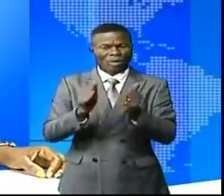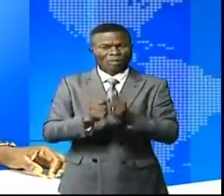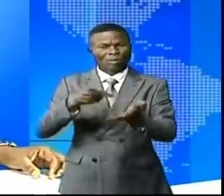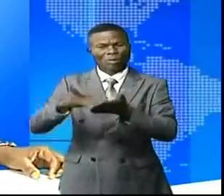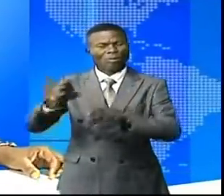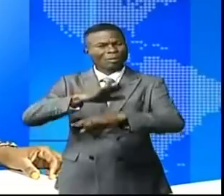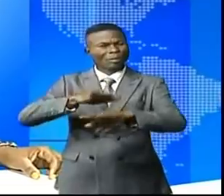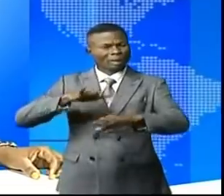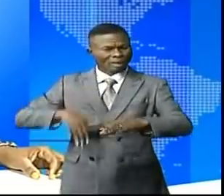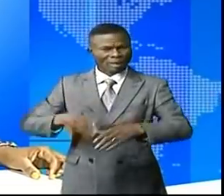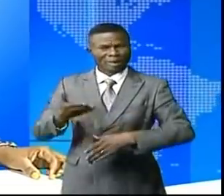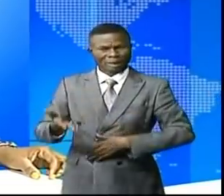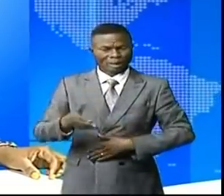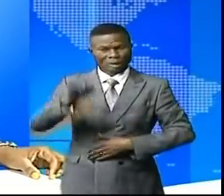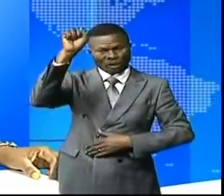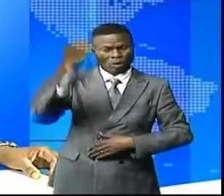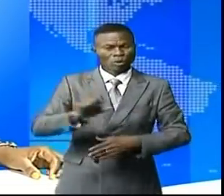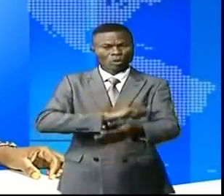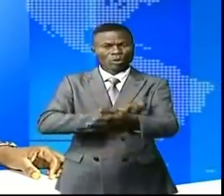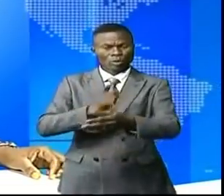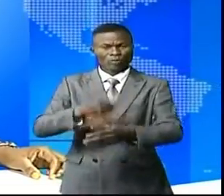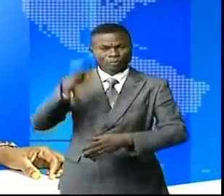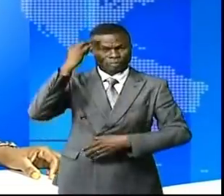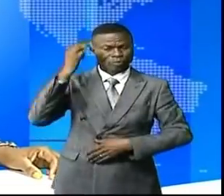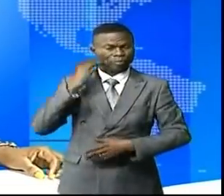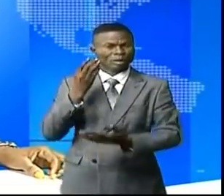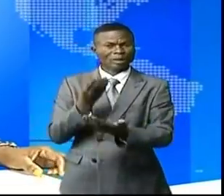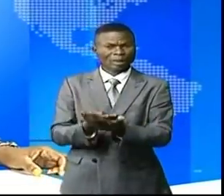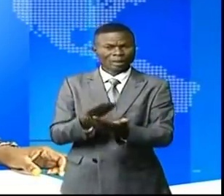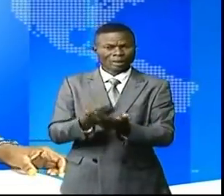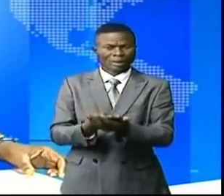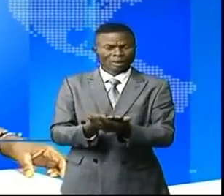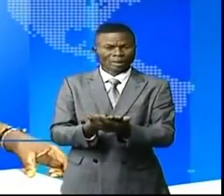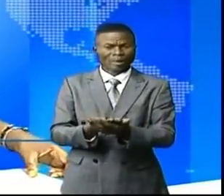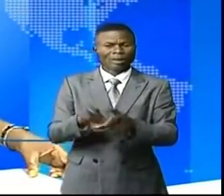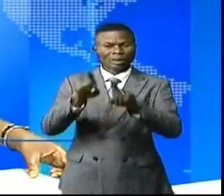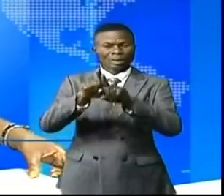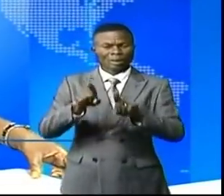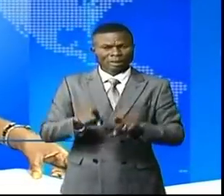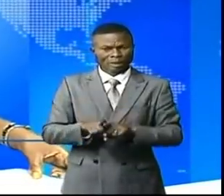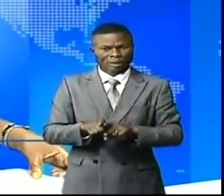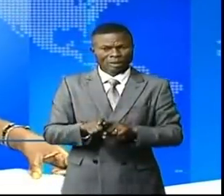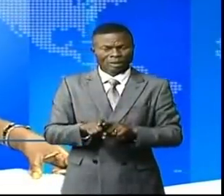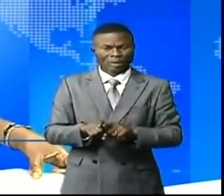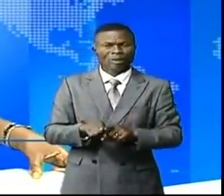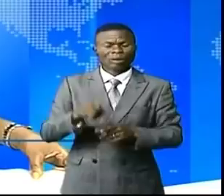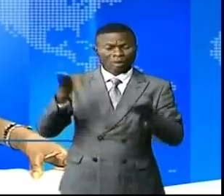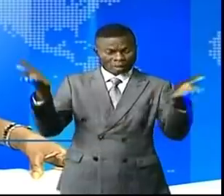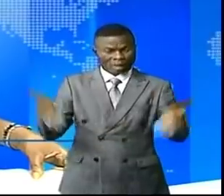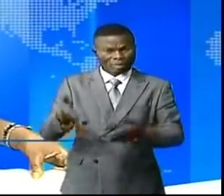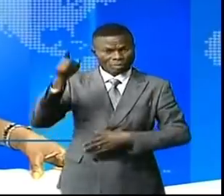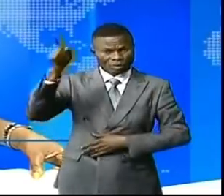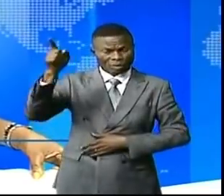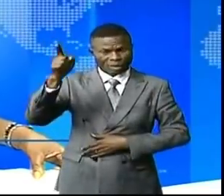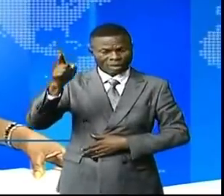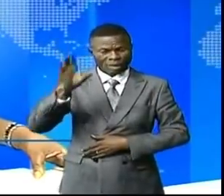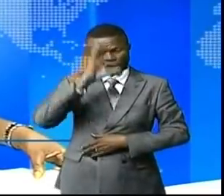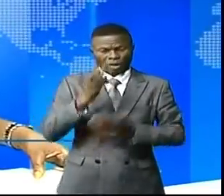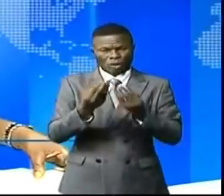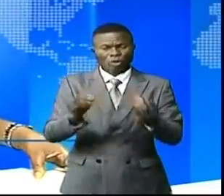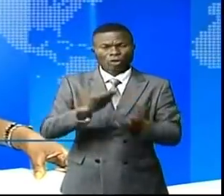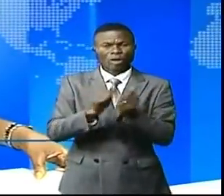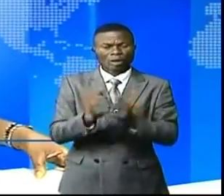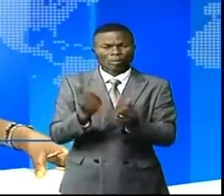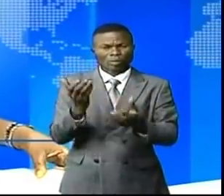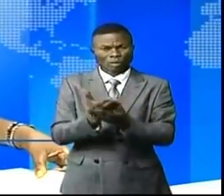dans la paie. Au Sud Kivu, le ministre du Budget, Aimé Boji Sangara, comme il est sur place, traite leurs dossiers